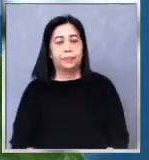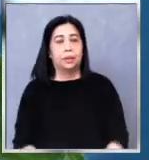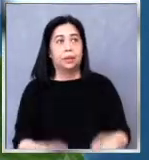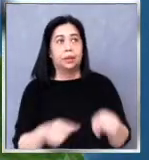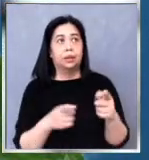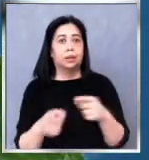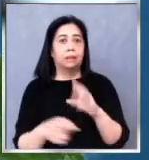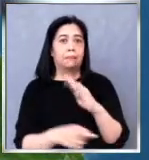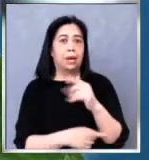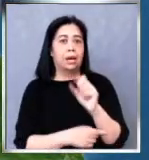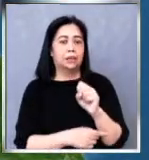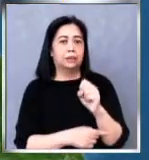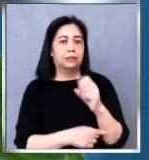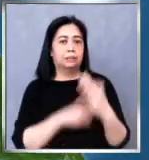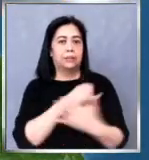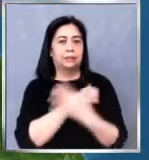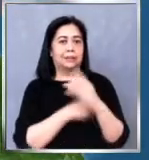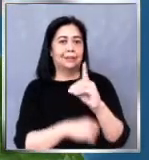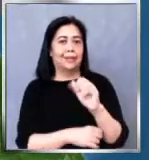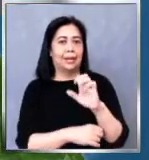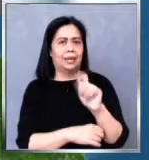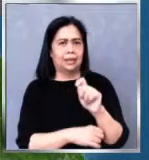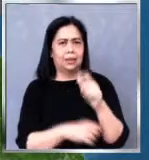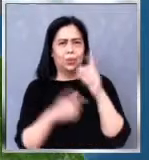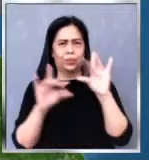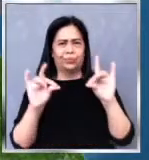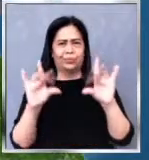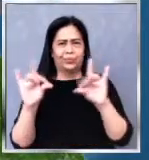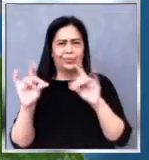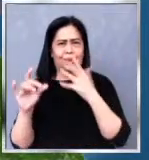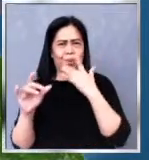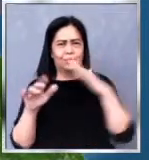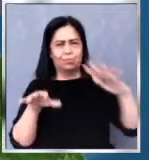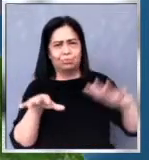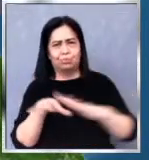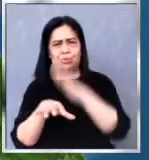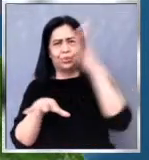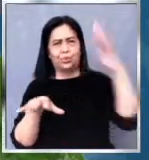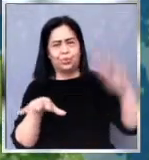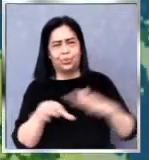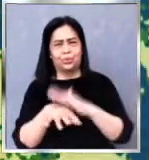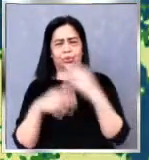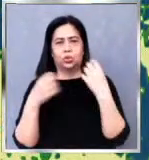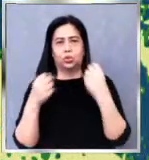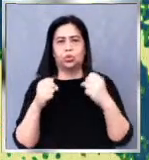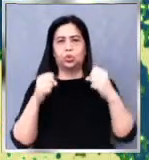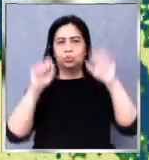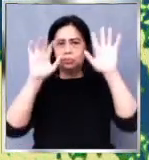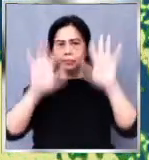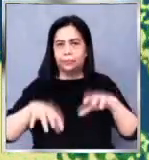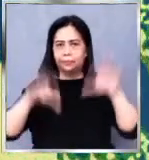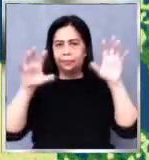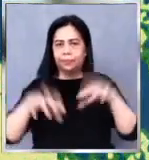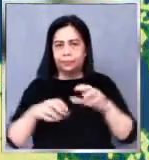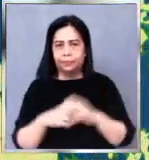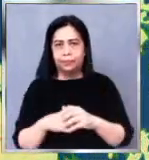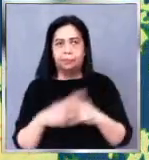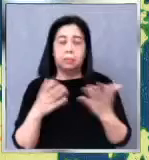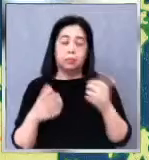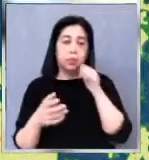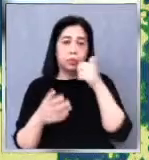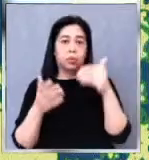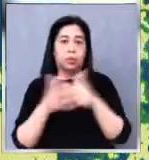Beach sa Daet, tila nagkulay putik ang mga alon matapos ang malakas na ulan. Posible pang umulan bukas batay sa